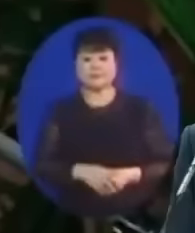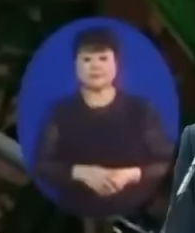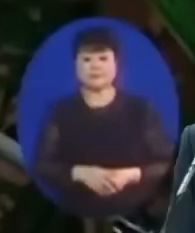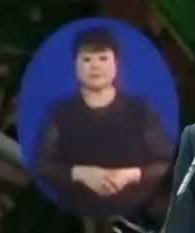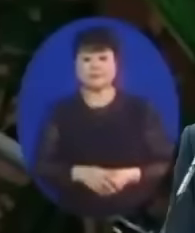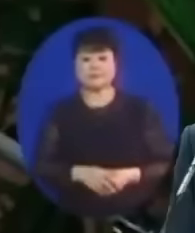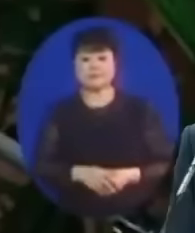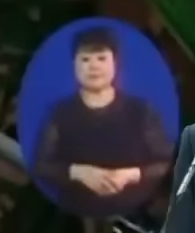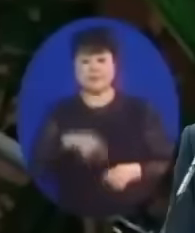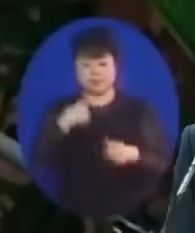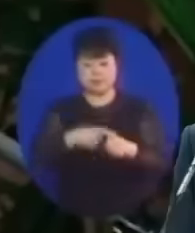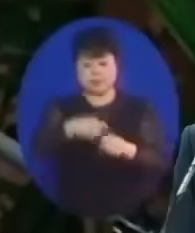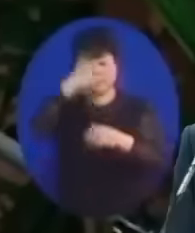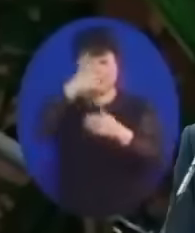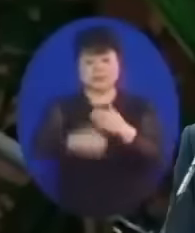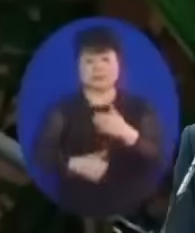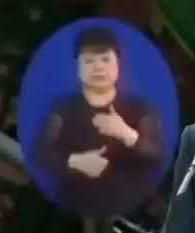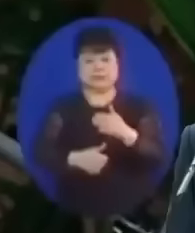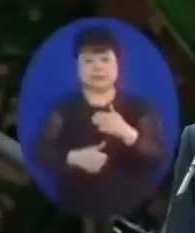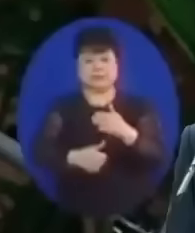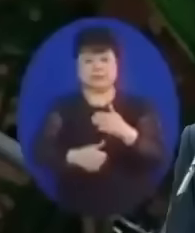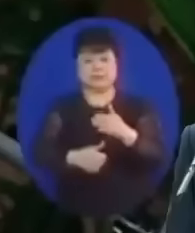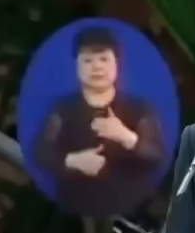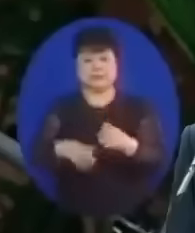모함에 빠져서